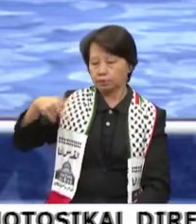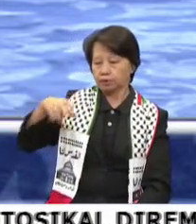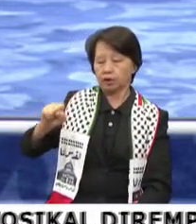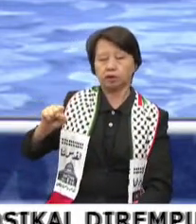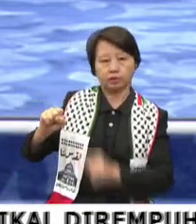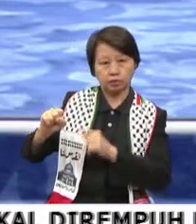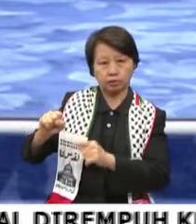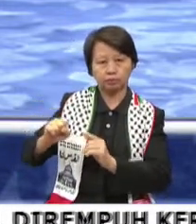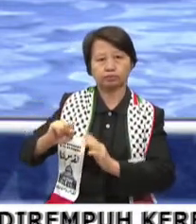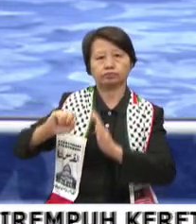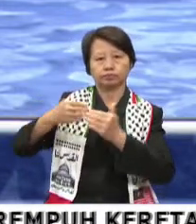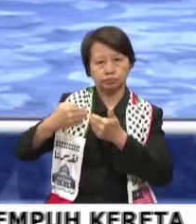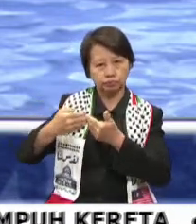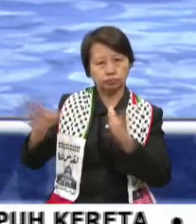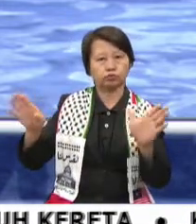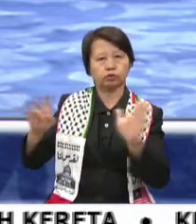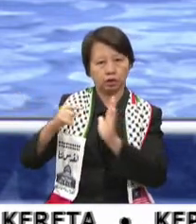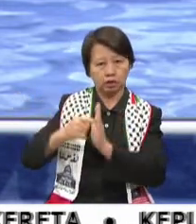iaitu mengaktifkan